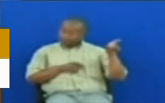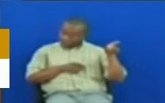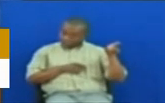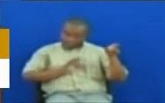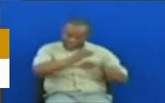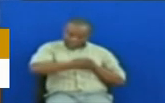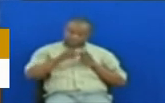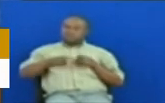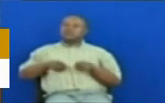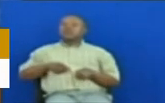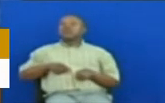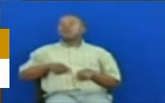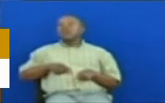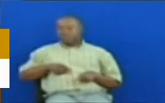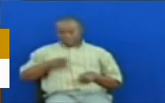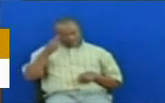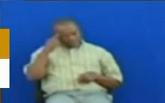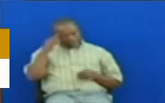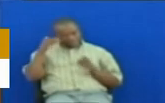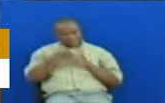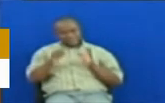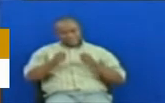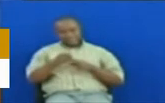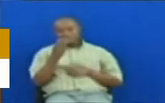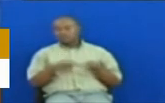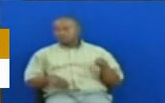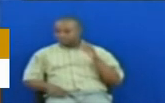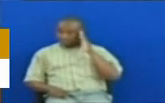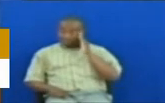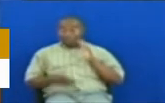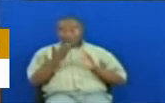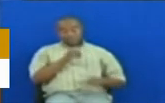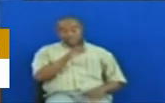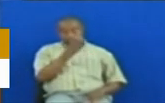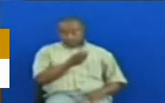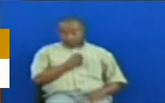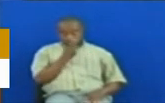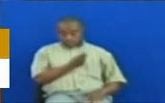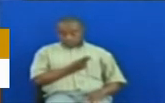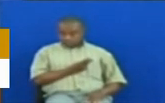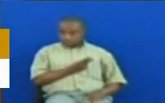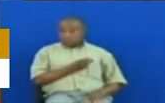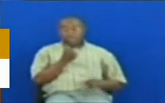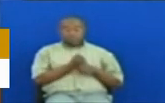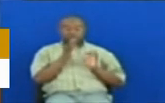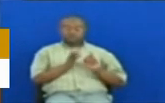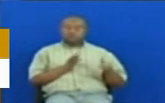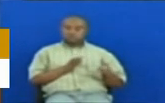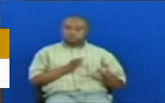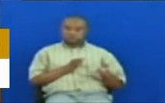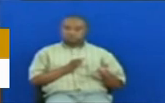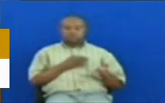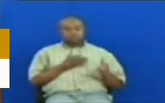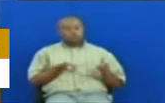alafu anaweza, alafu arudi tena lakini pengine ingekuwa miaka mitatu tunamwangalia nafanya vizuri,